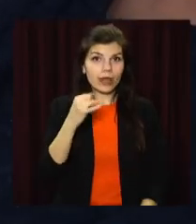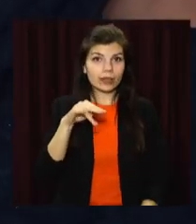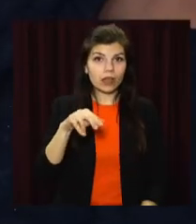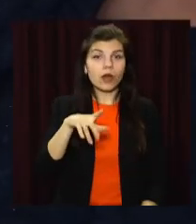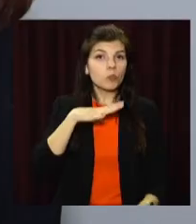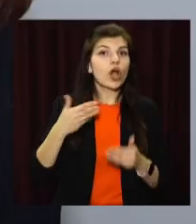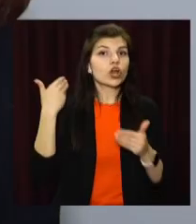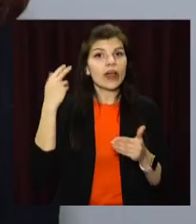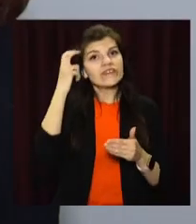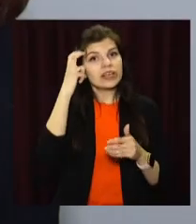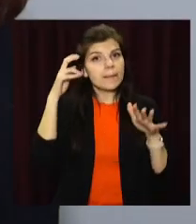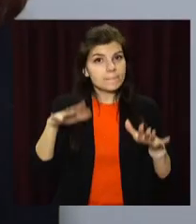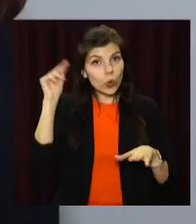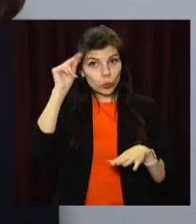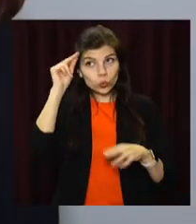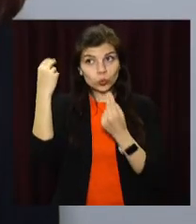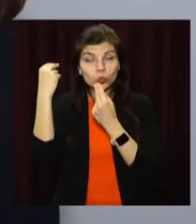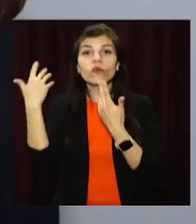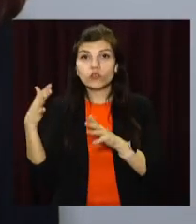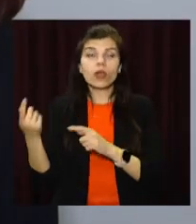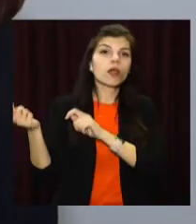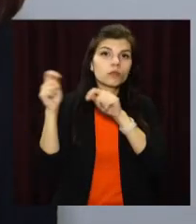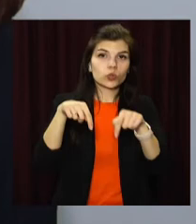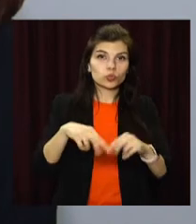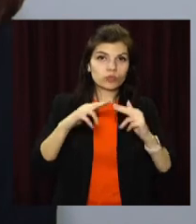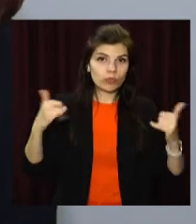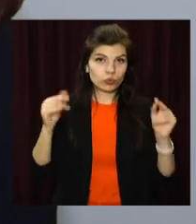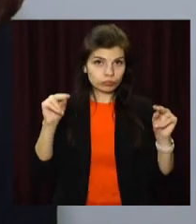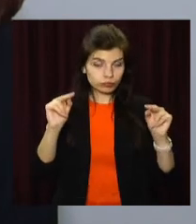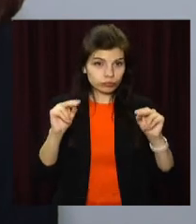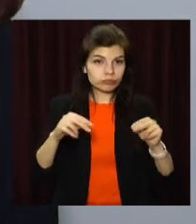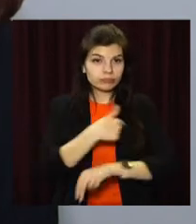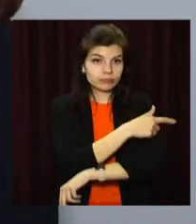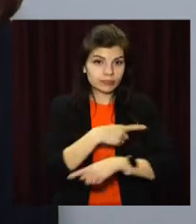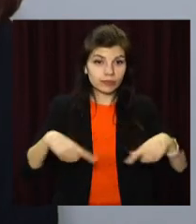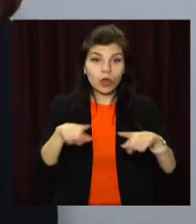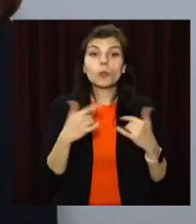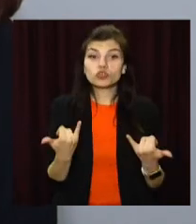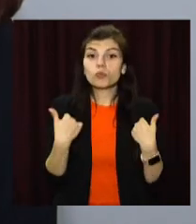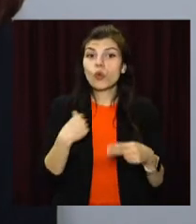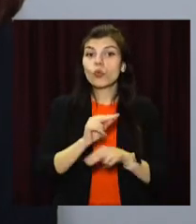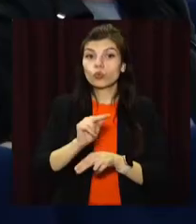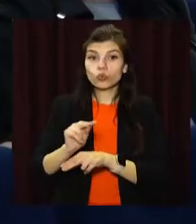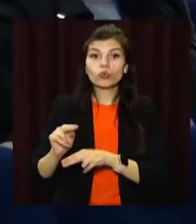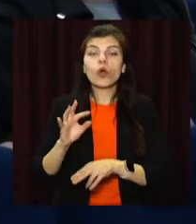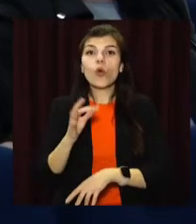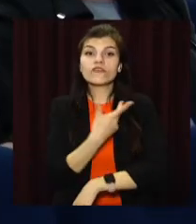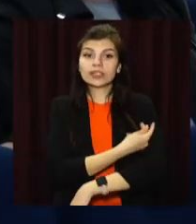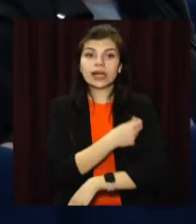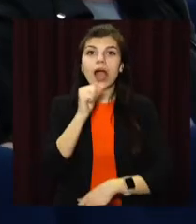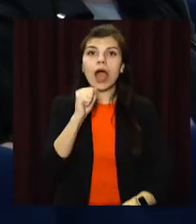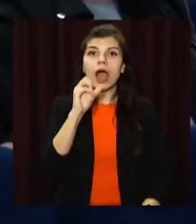вишкіл у Києві. Зараз ділиться з колегами отриманими знаннями. В даному випадку ми розповідаємо про вакцину